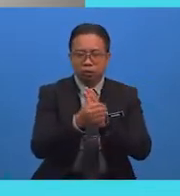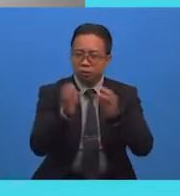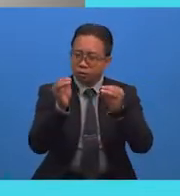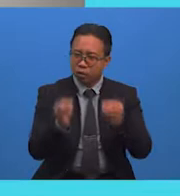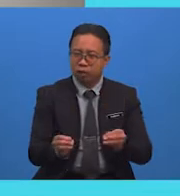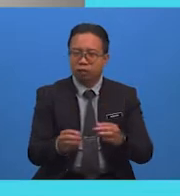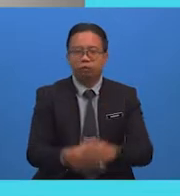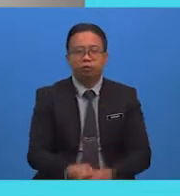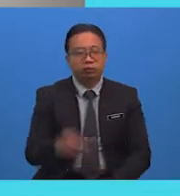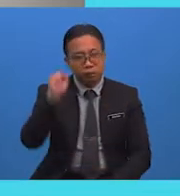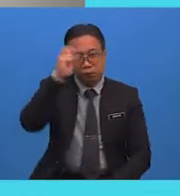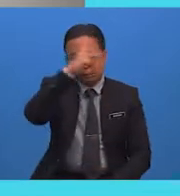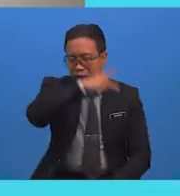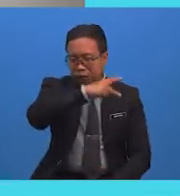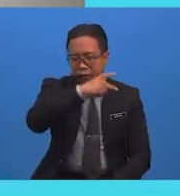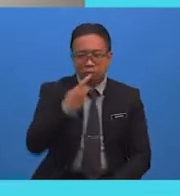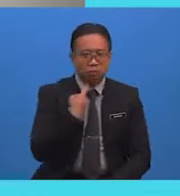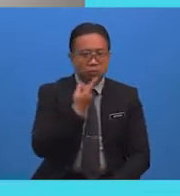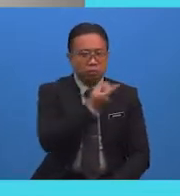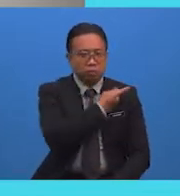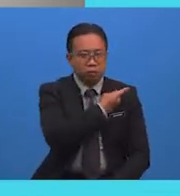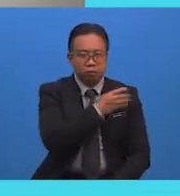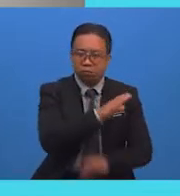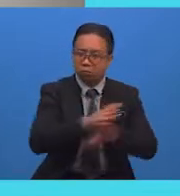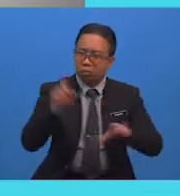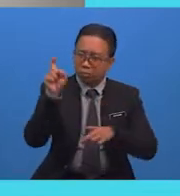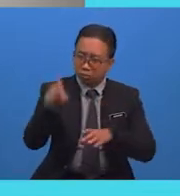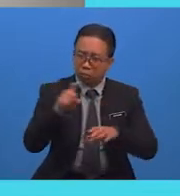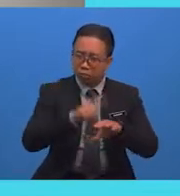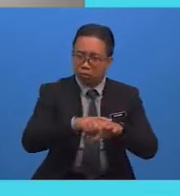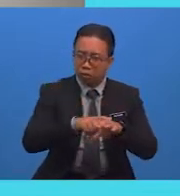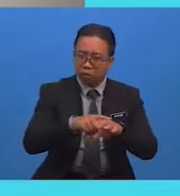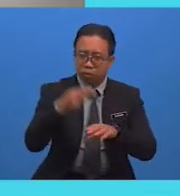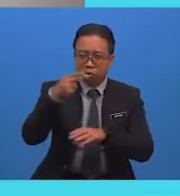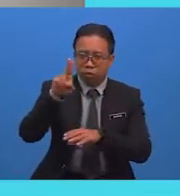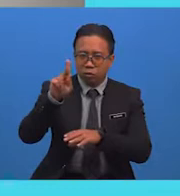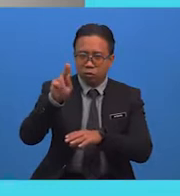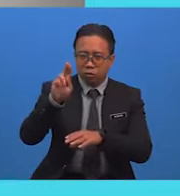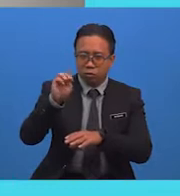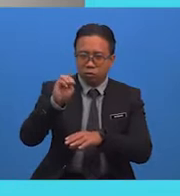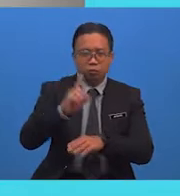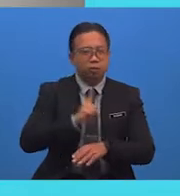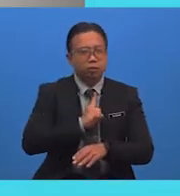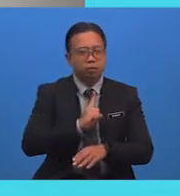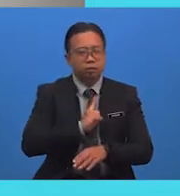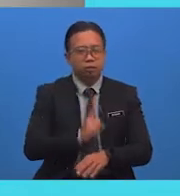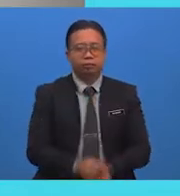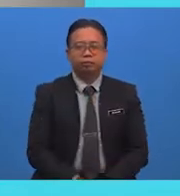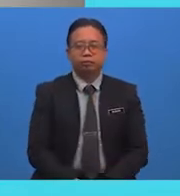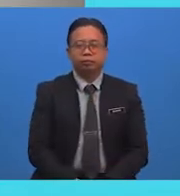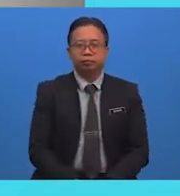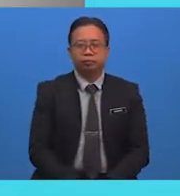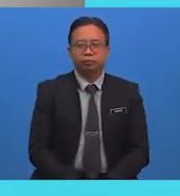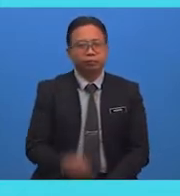sikap sambil lewa kita terhadap syariat dan kepatuhan kepada hukum Islam. Dan kesan yang terakhir kepada